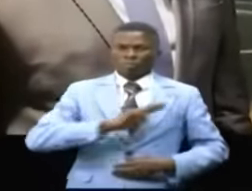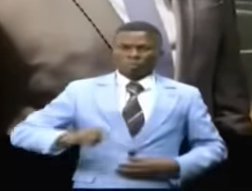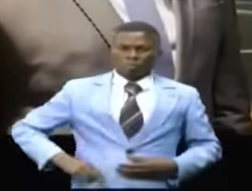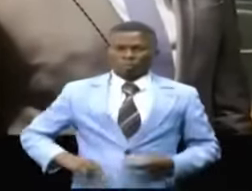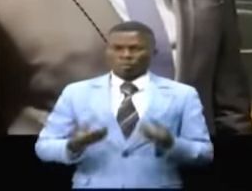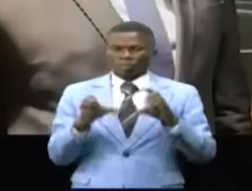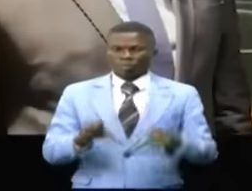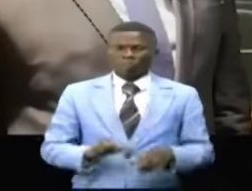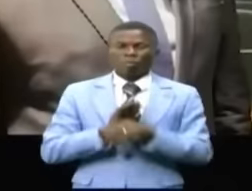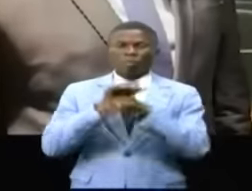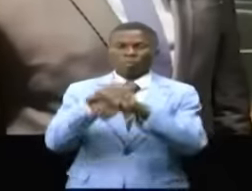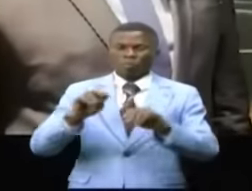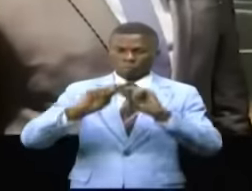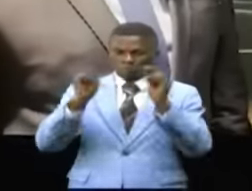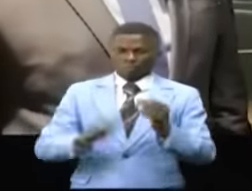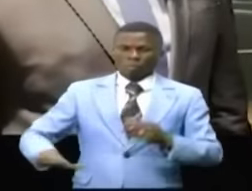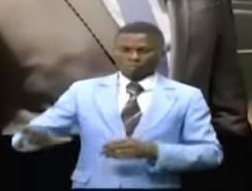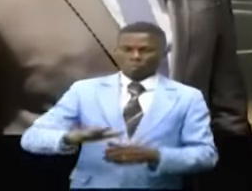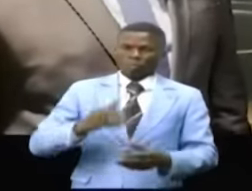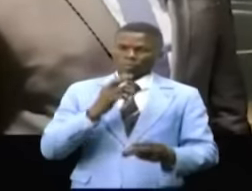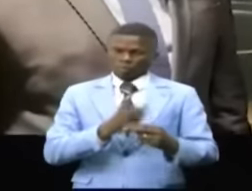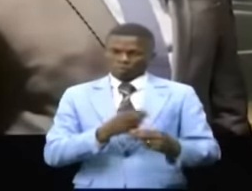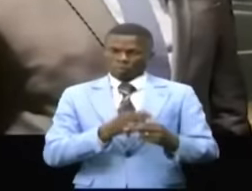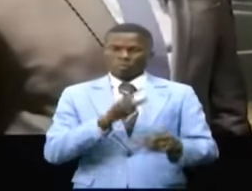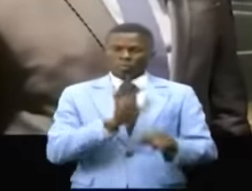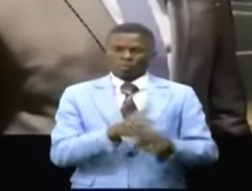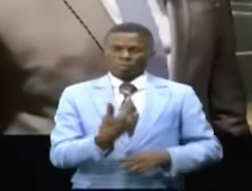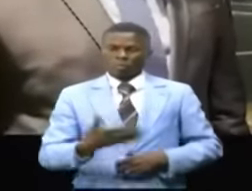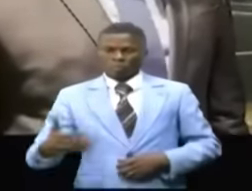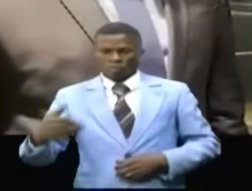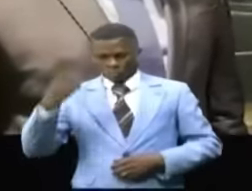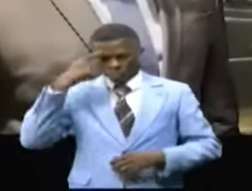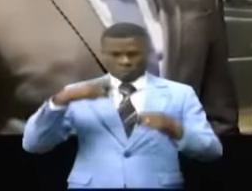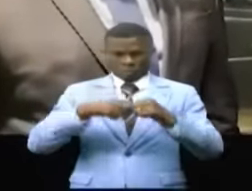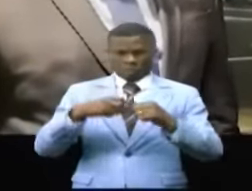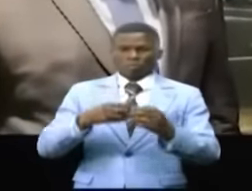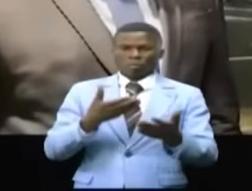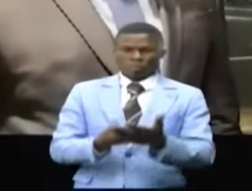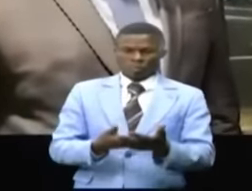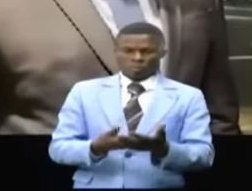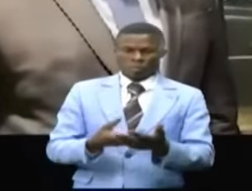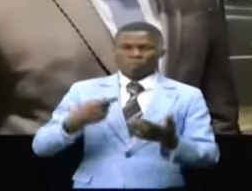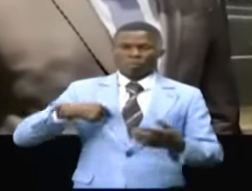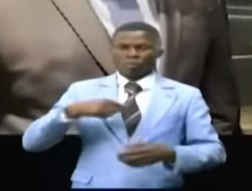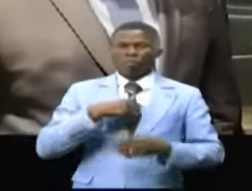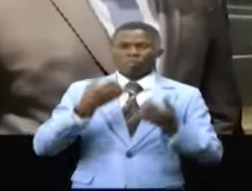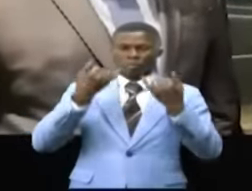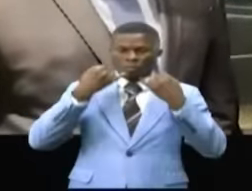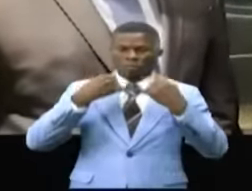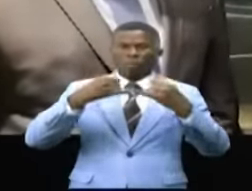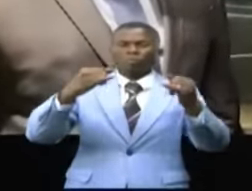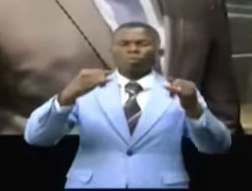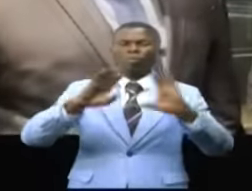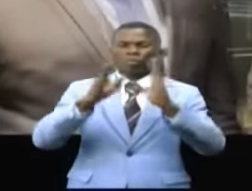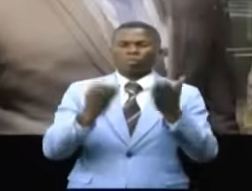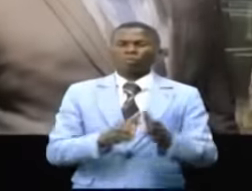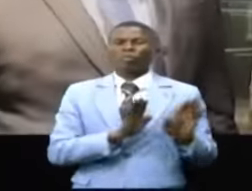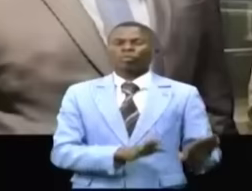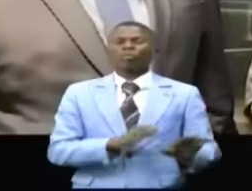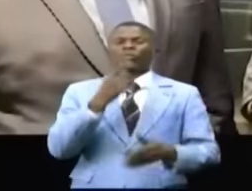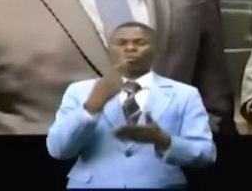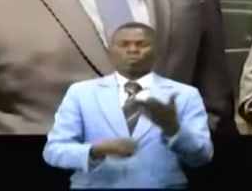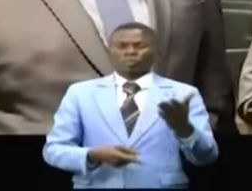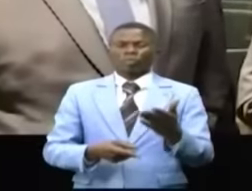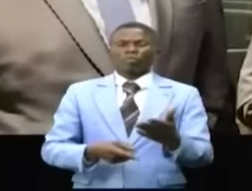Congo fait partie de ces pays qui regorgent le plus de ces éléments. Nous avons annoncé ce que nous attendons de l'Union